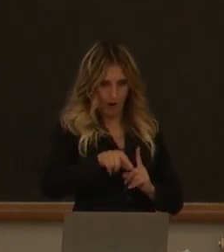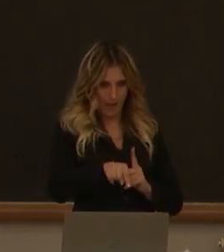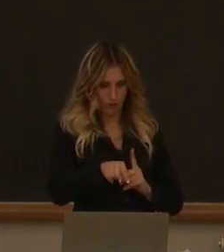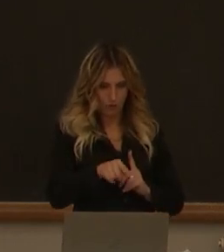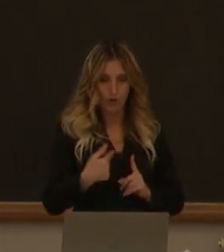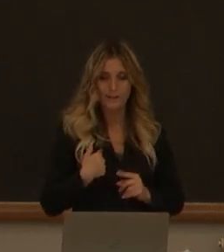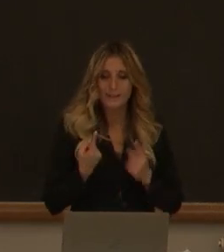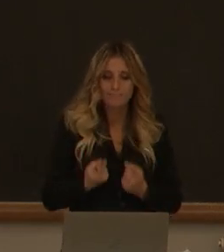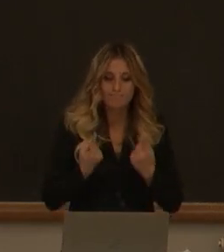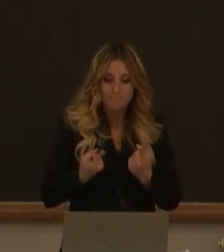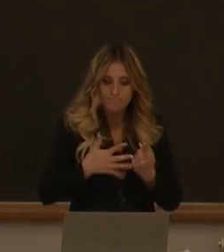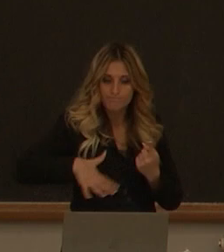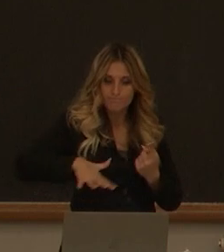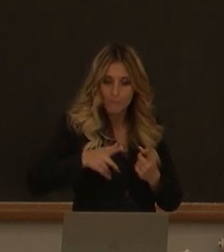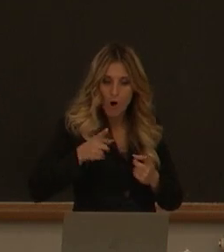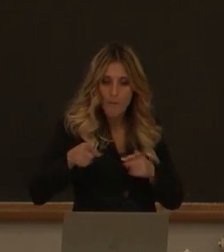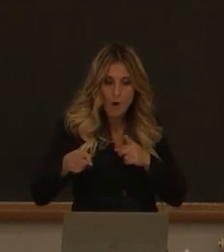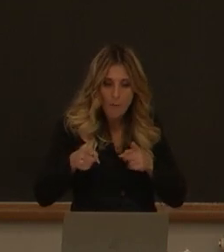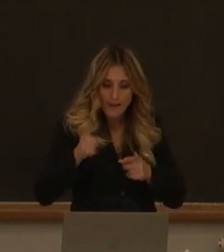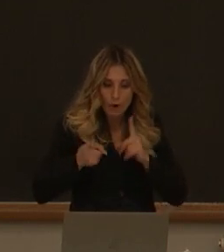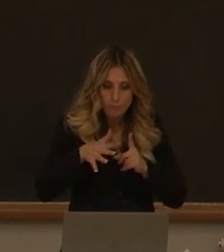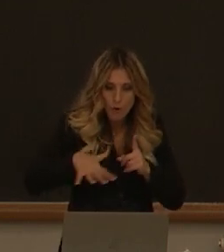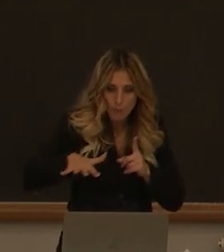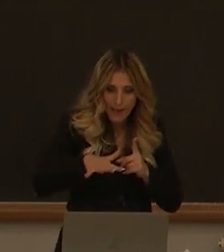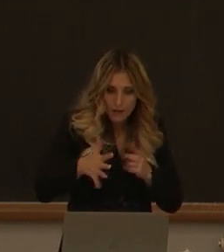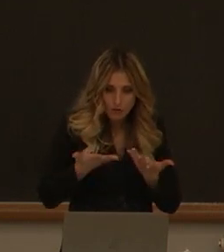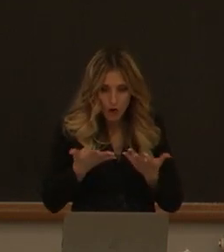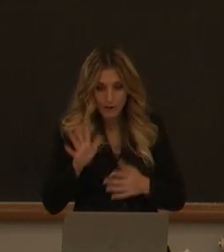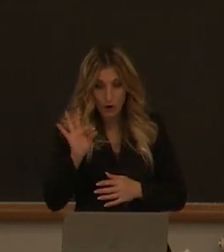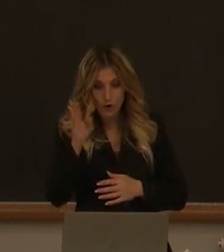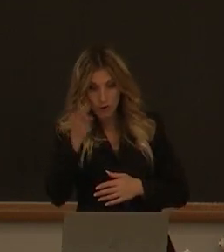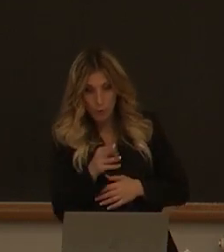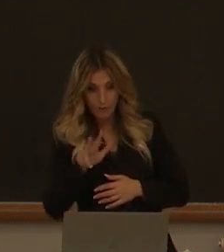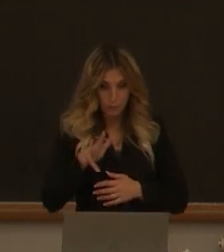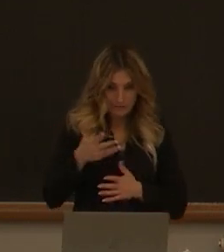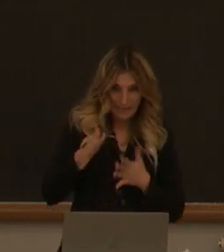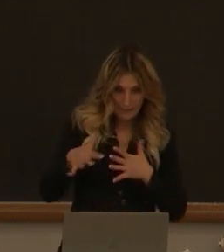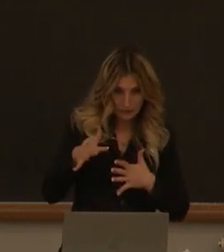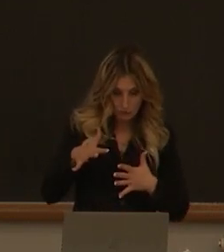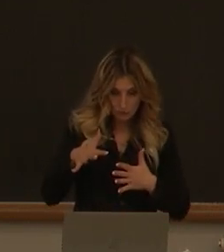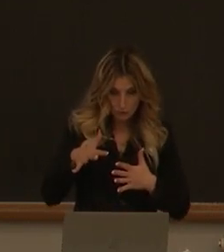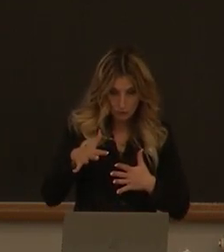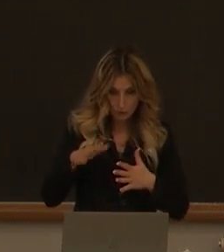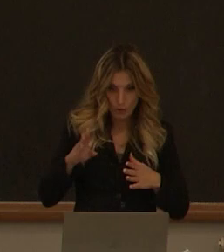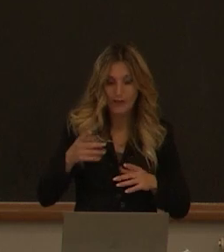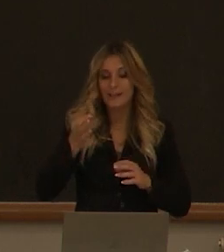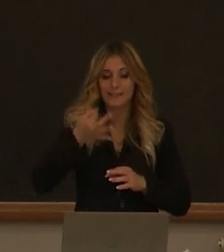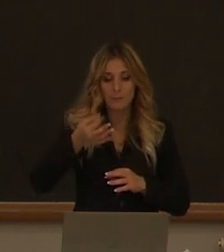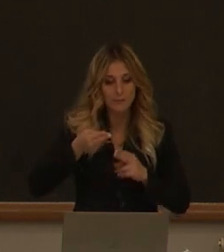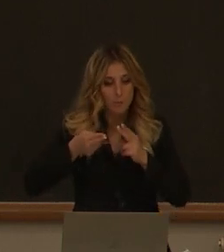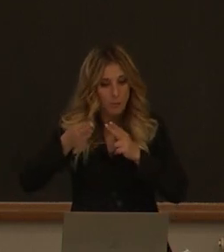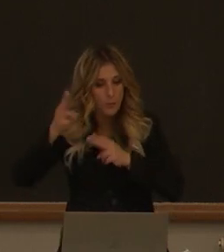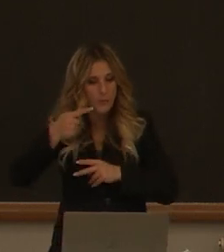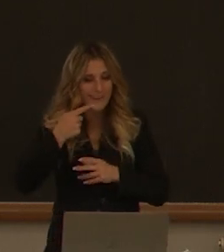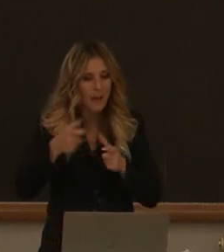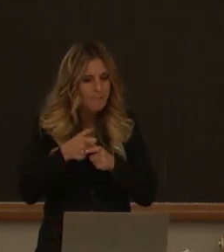un aumento della popolazione mondiale nel 2050 di un terzo, concentrata nelle città, sempre di più nei paesi in via di